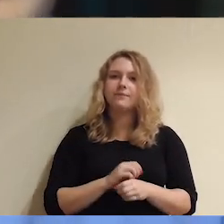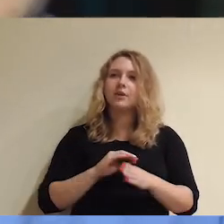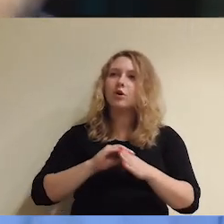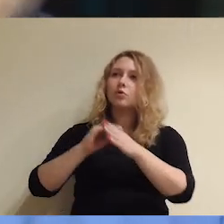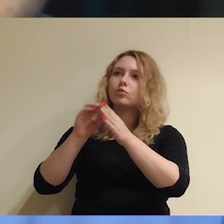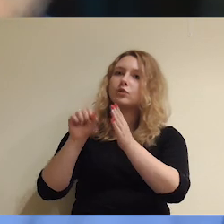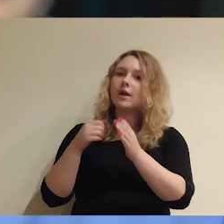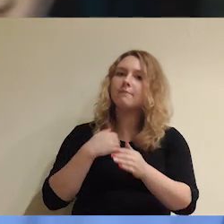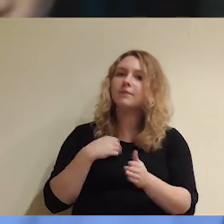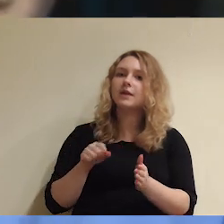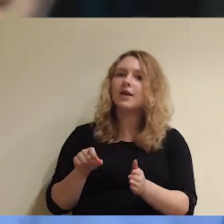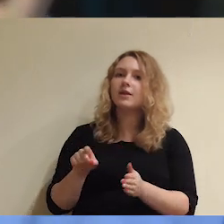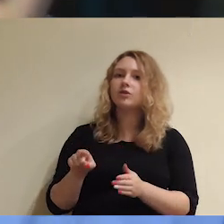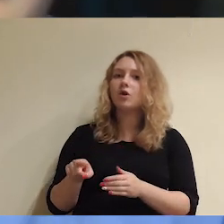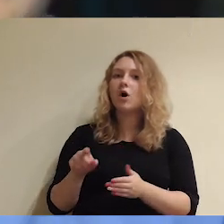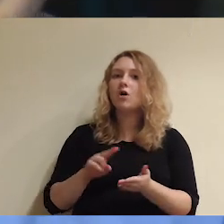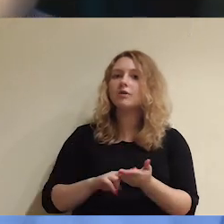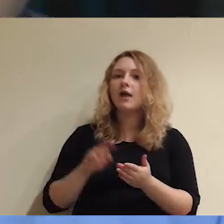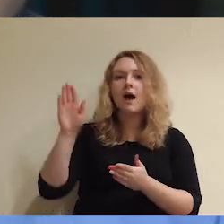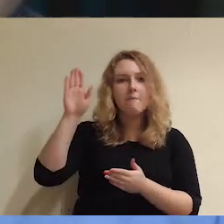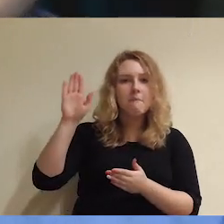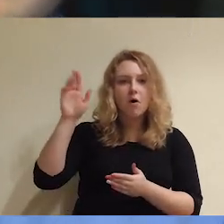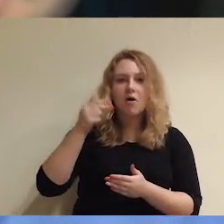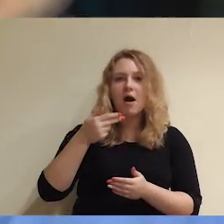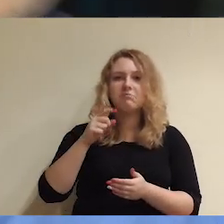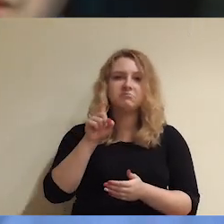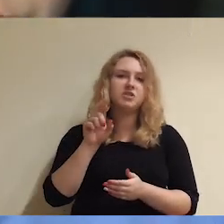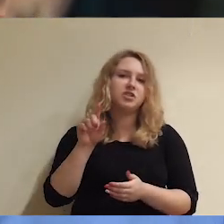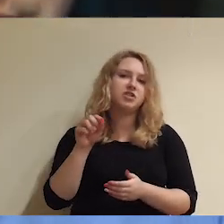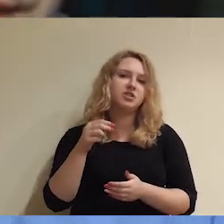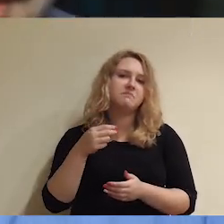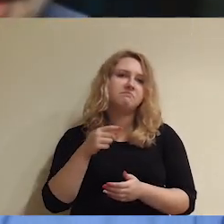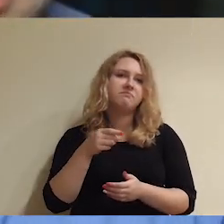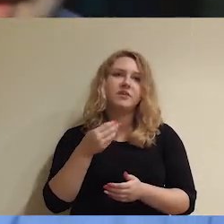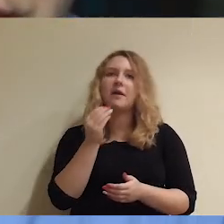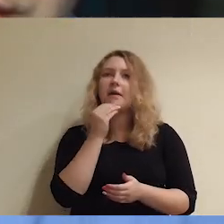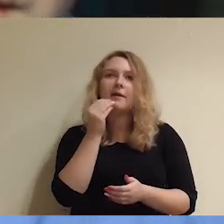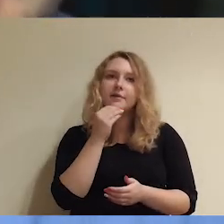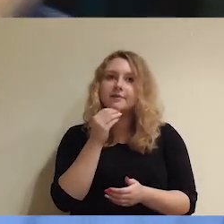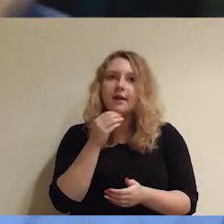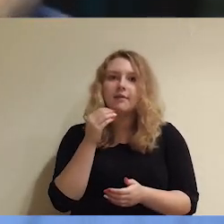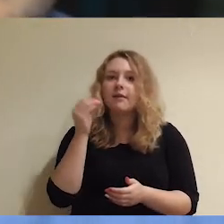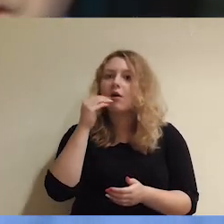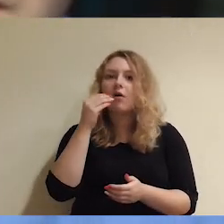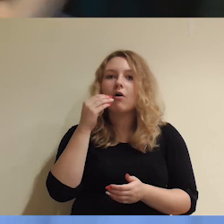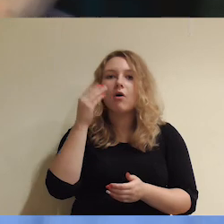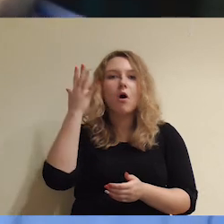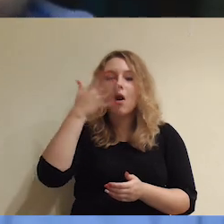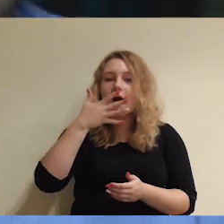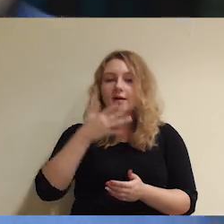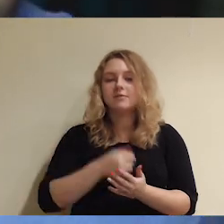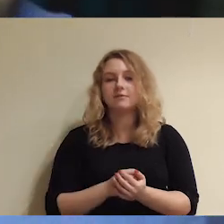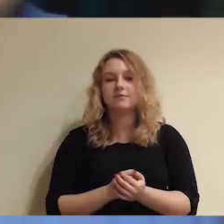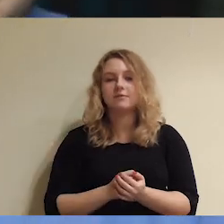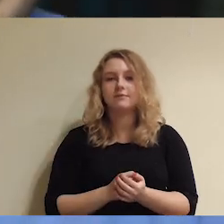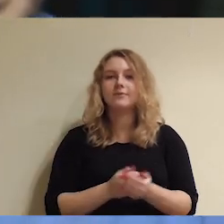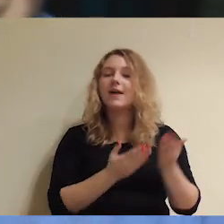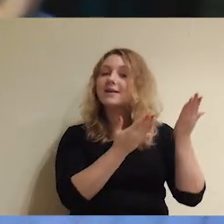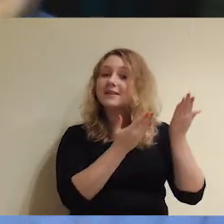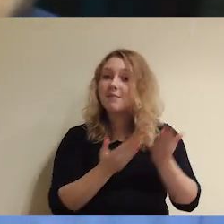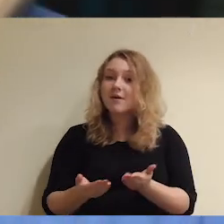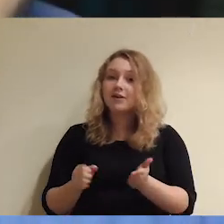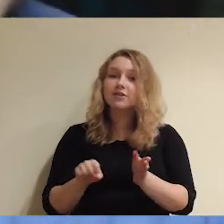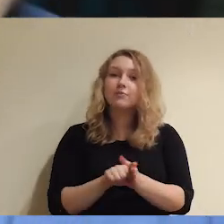mnie, nastawiające mnie na Boga, niż nie jedzenie czekolady, czy jakieś inne, równie mądre